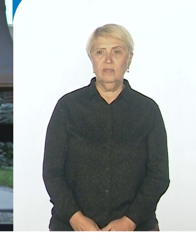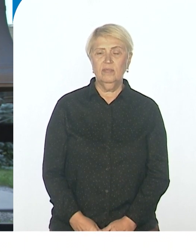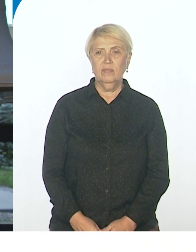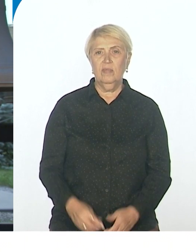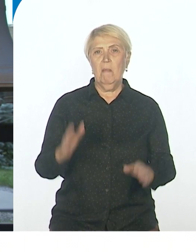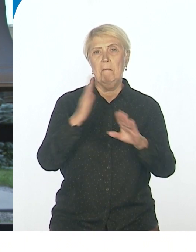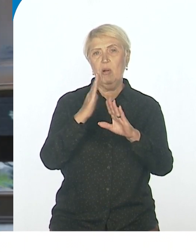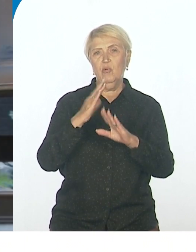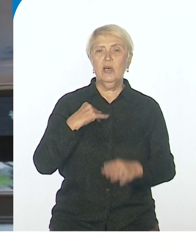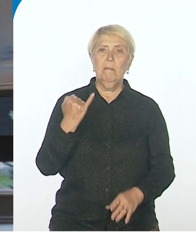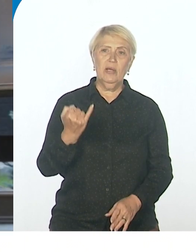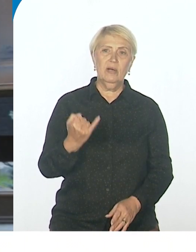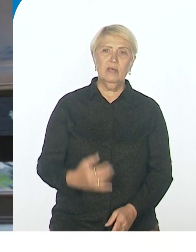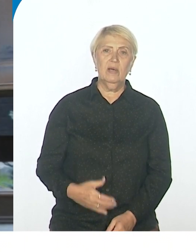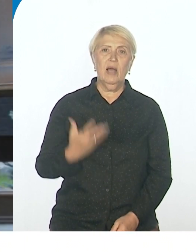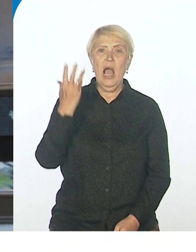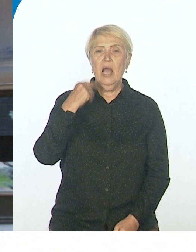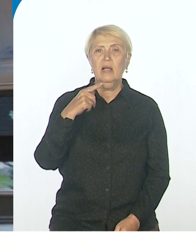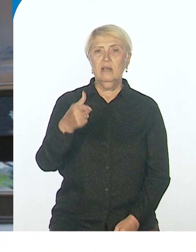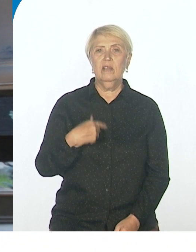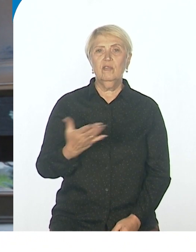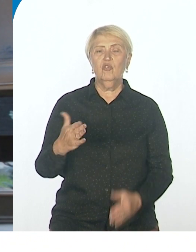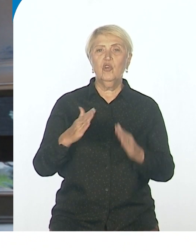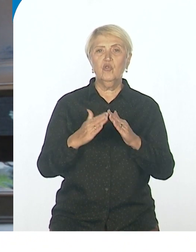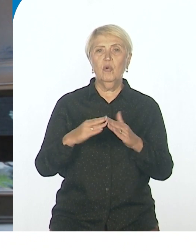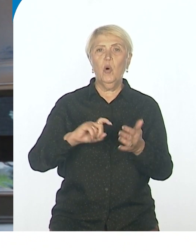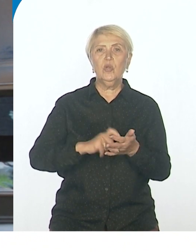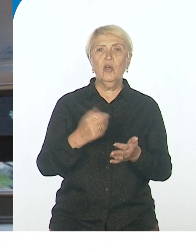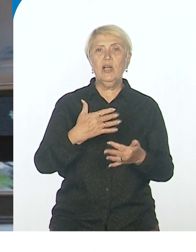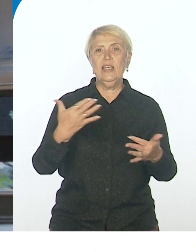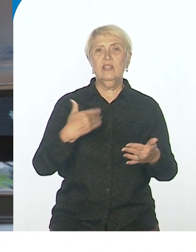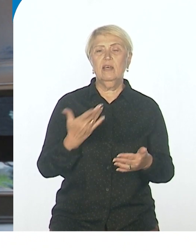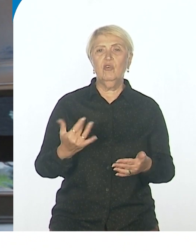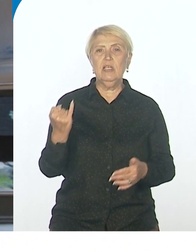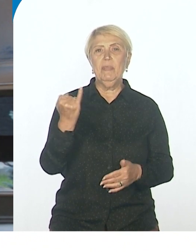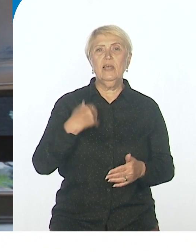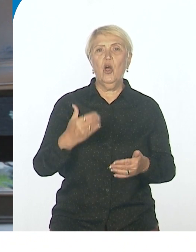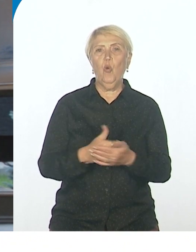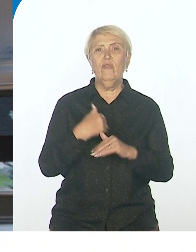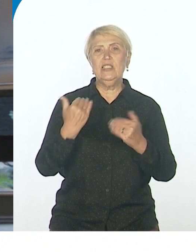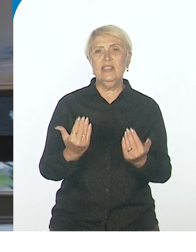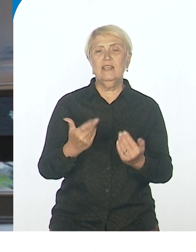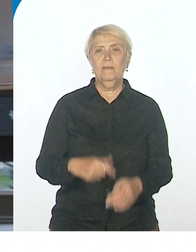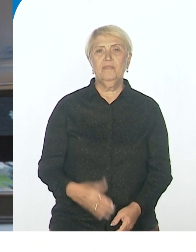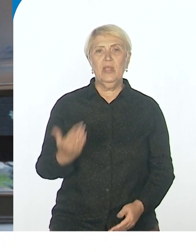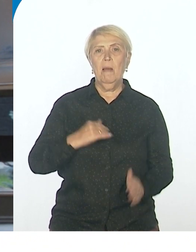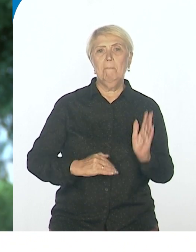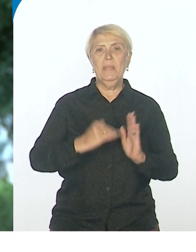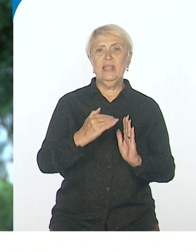погода плохая, допустим. Когда из дома узнается какие-нибудь плохие или ну, не очень хорошие новости, тоже помогает. А поднять настроение, поднять